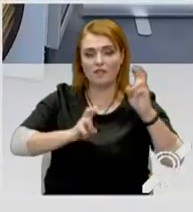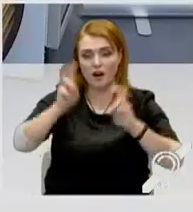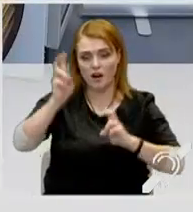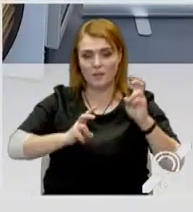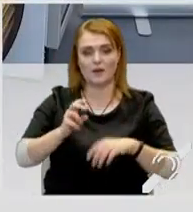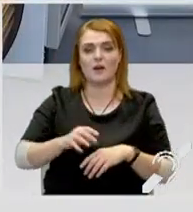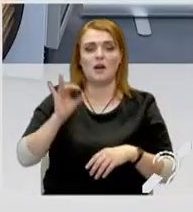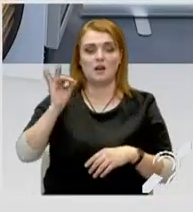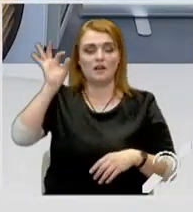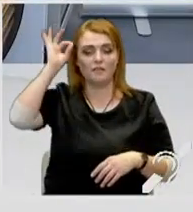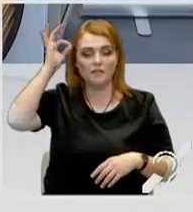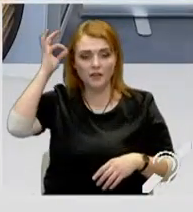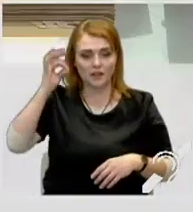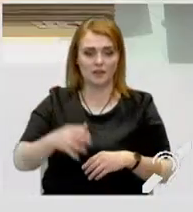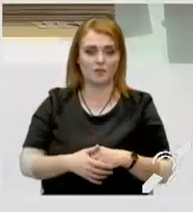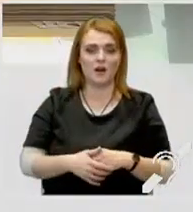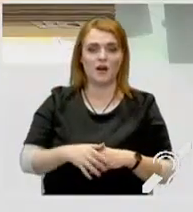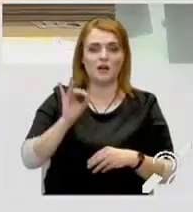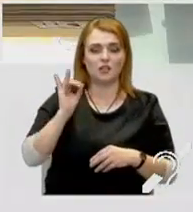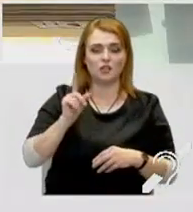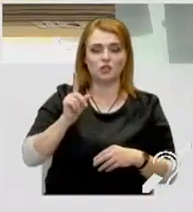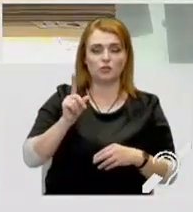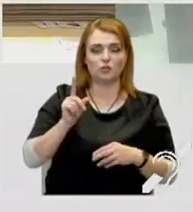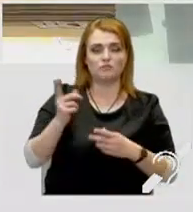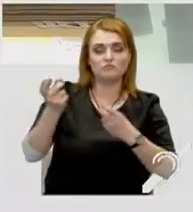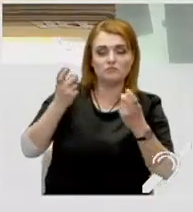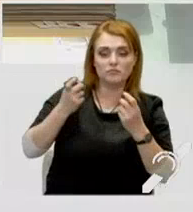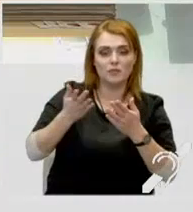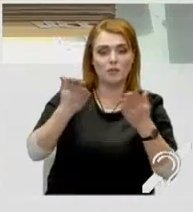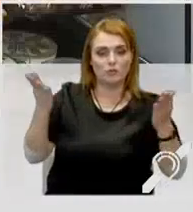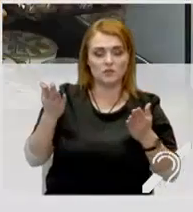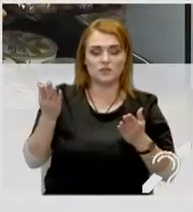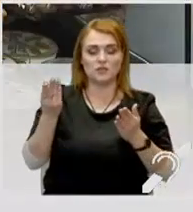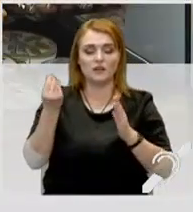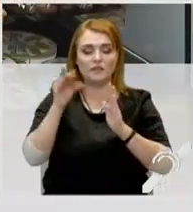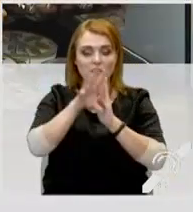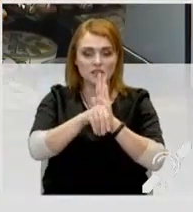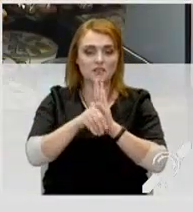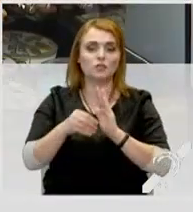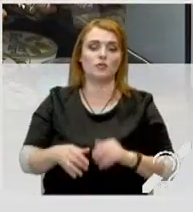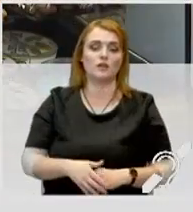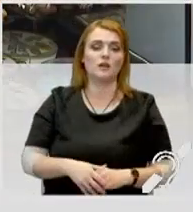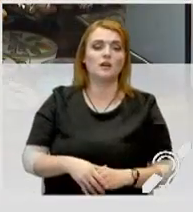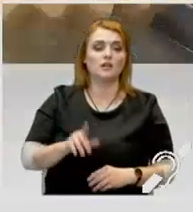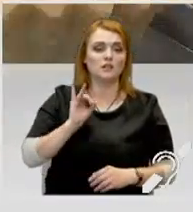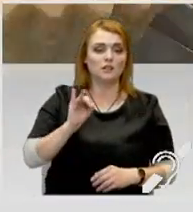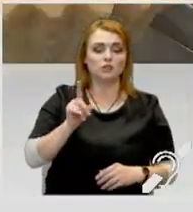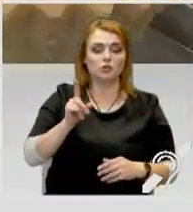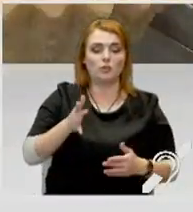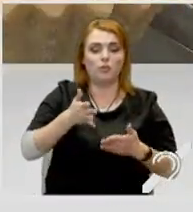promoveze producătorii autohtoni. Începând cu această ediție, evenimentul are un nou logo ce semnifică unitatea și mobilitatea